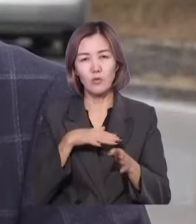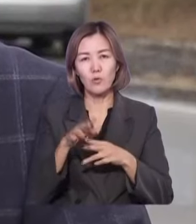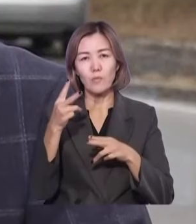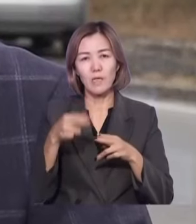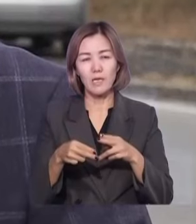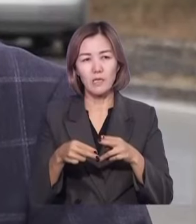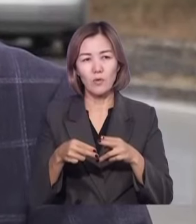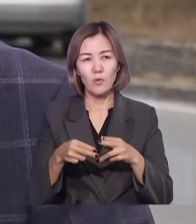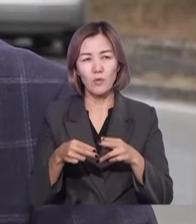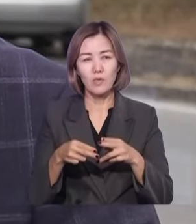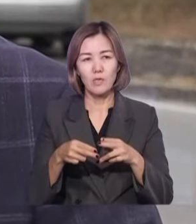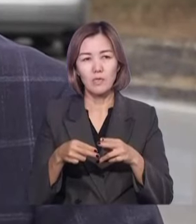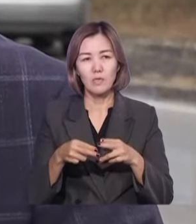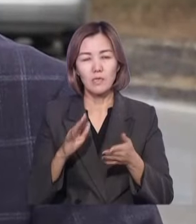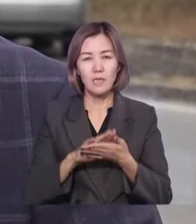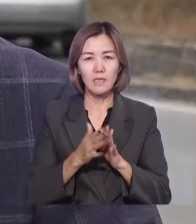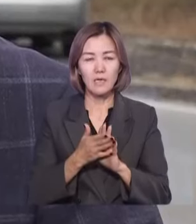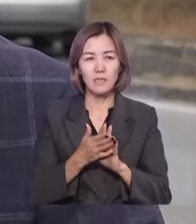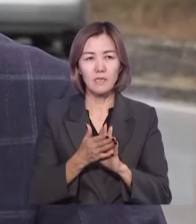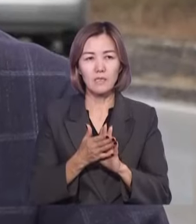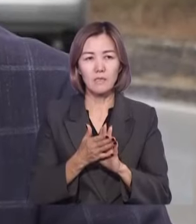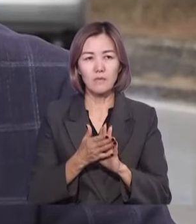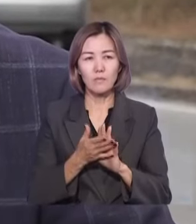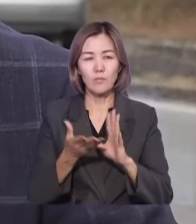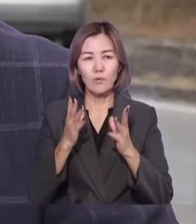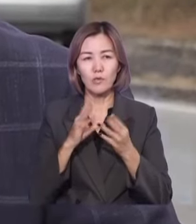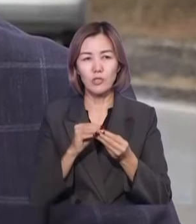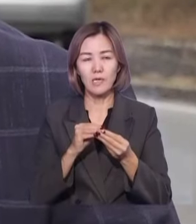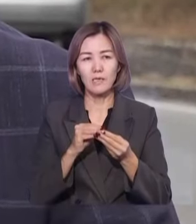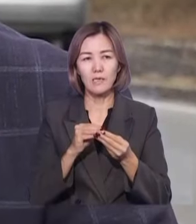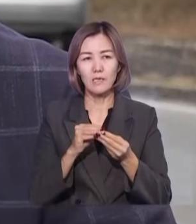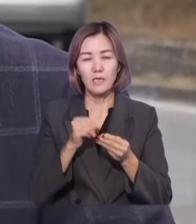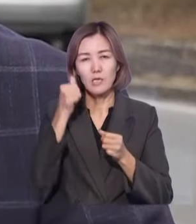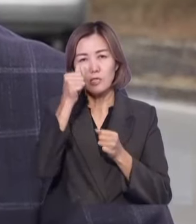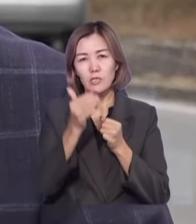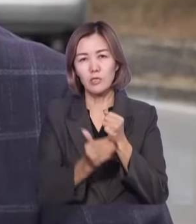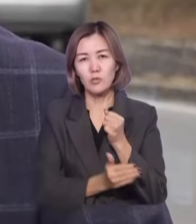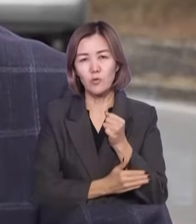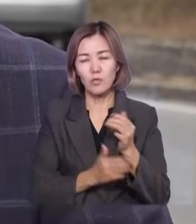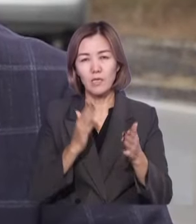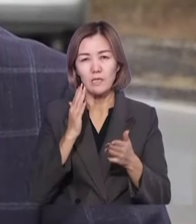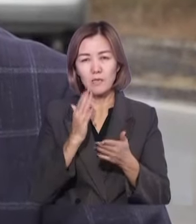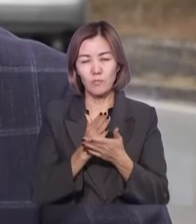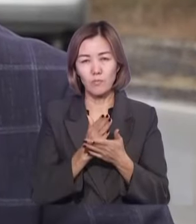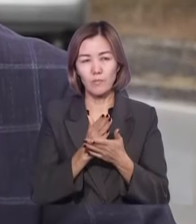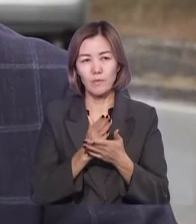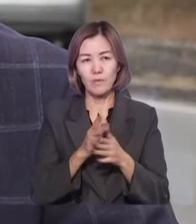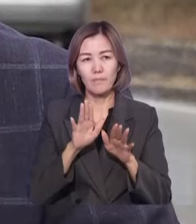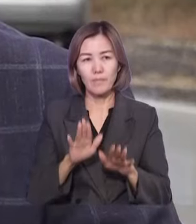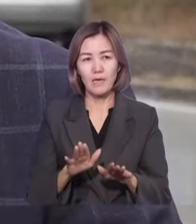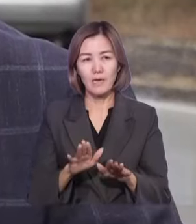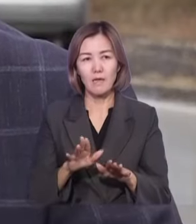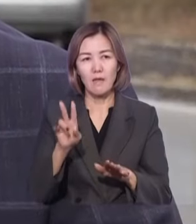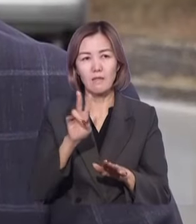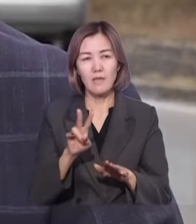бізде контрактымызға сәйкес жылдың соңына шейін қарастырылған. Бірақ осы